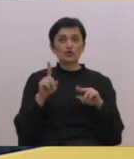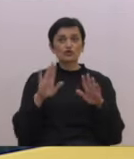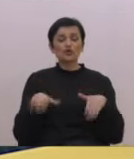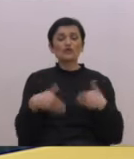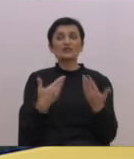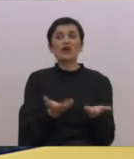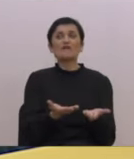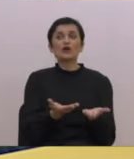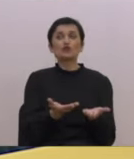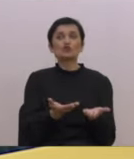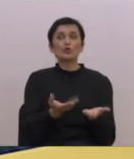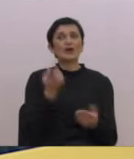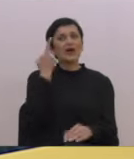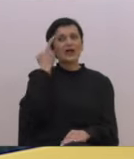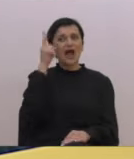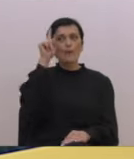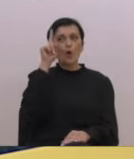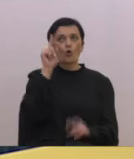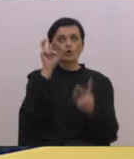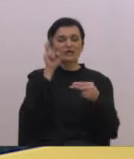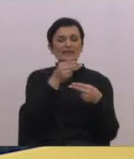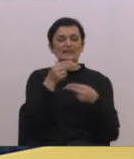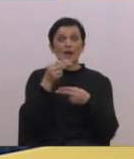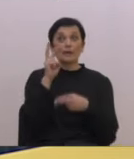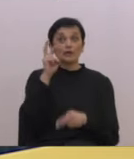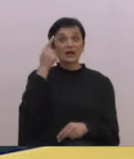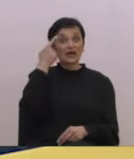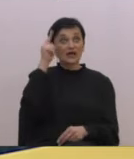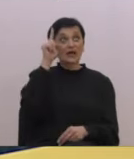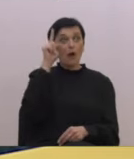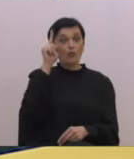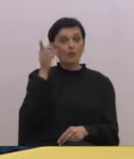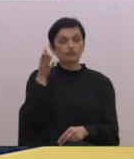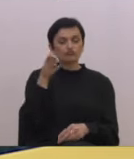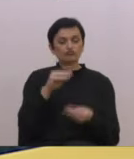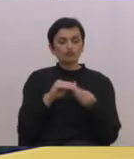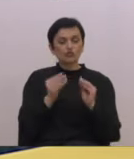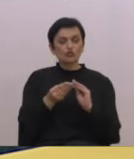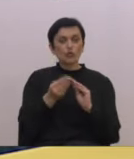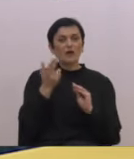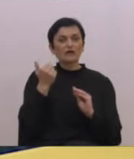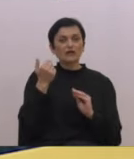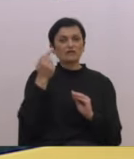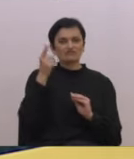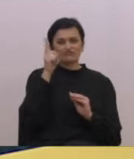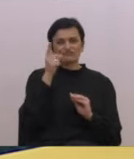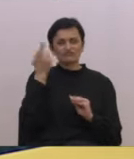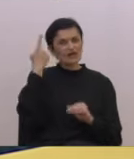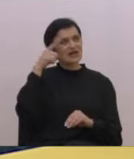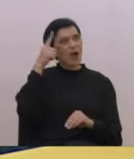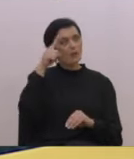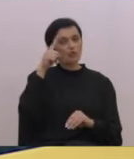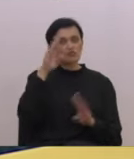გვთავაზობს გამოგონილ თემებს, გამოგონილ პრობლემებს და გამოგონილ